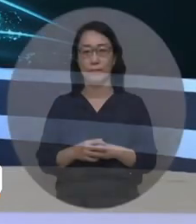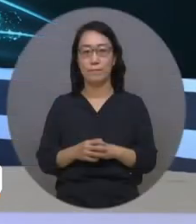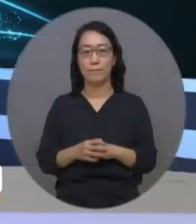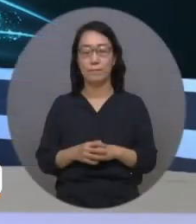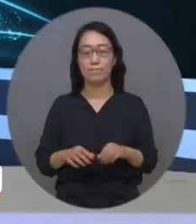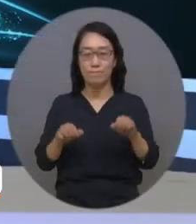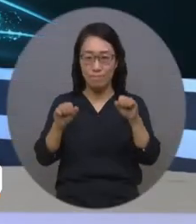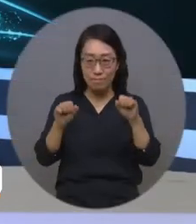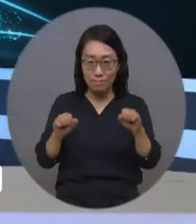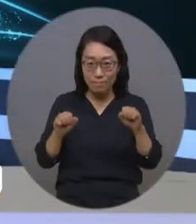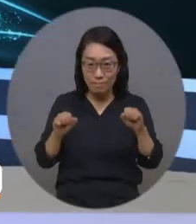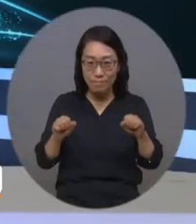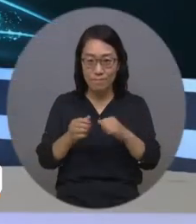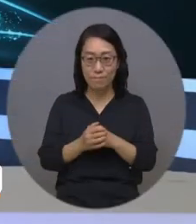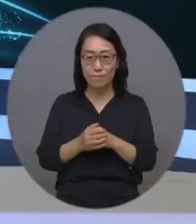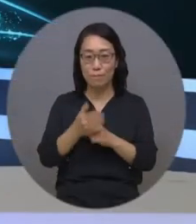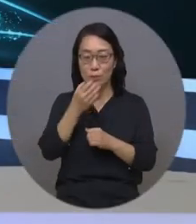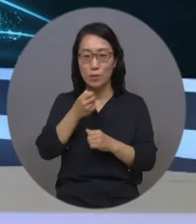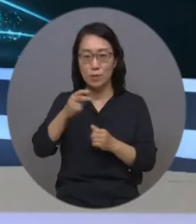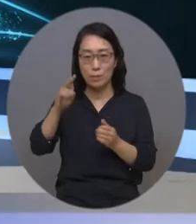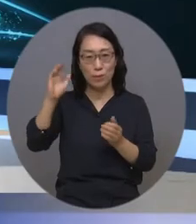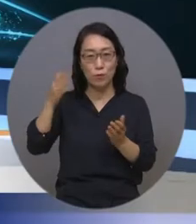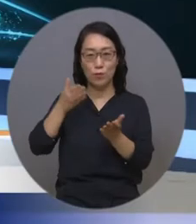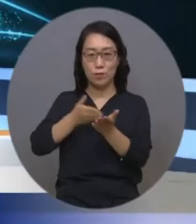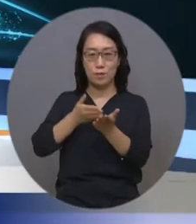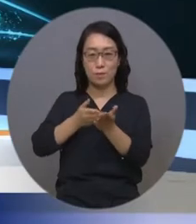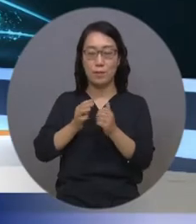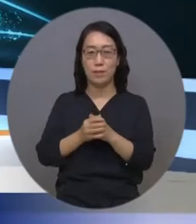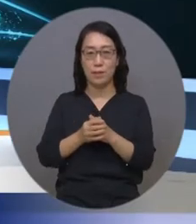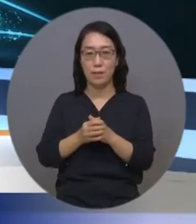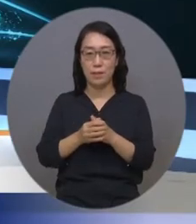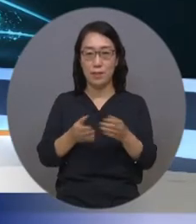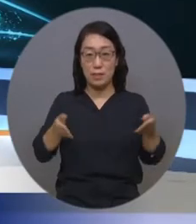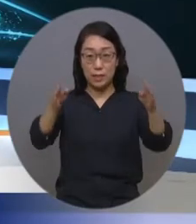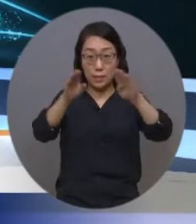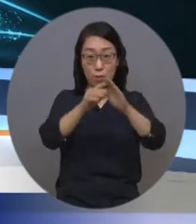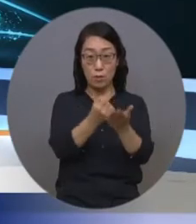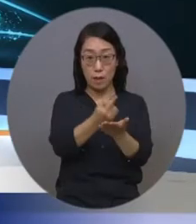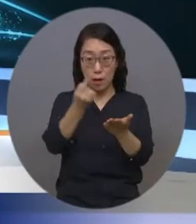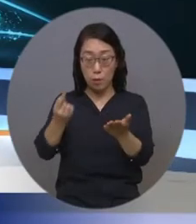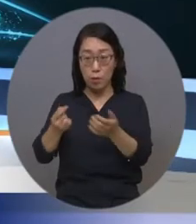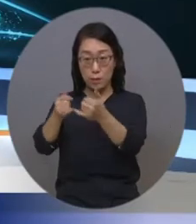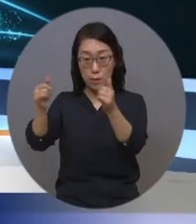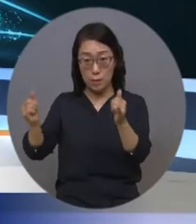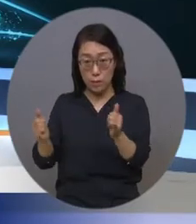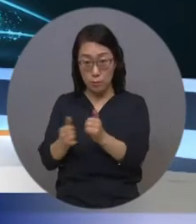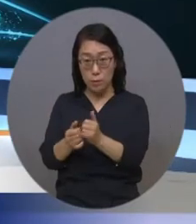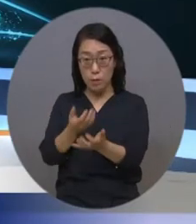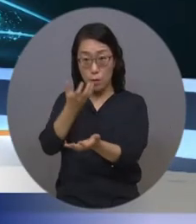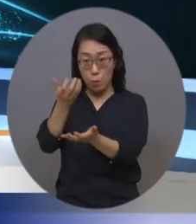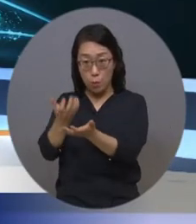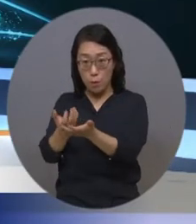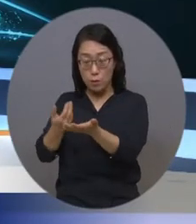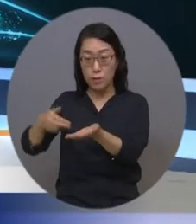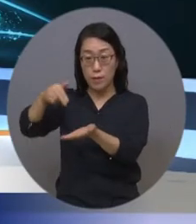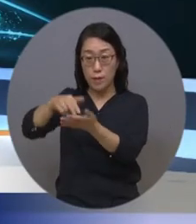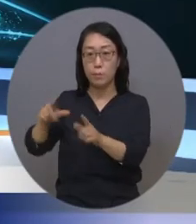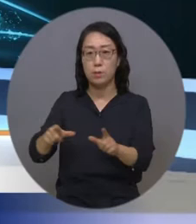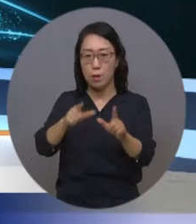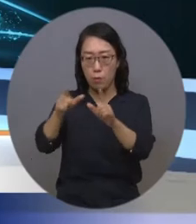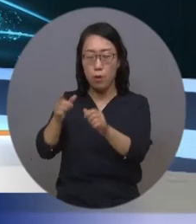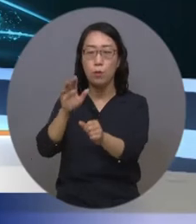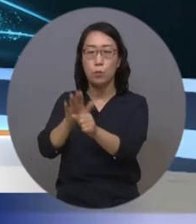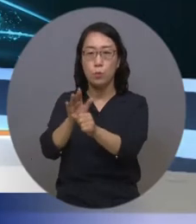시청자 여러분 안녕하십니까? 복지TV 뉴스입니다. 탈시설 장애인의 지역사회 자립을 지원하기 위해 각계각층의